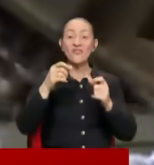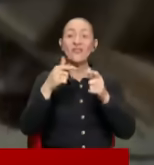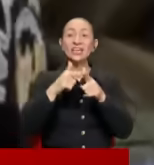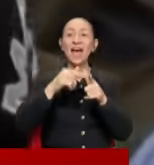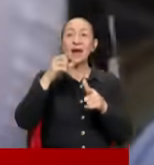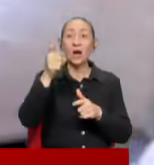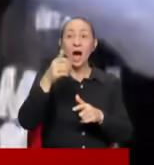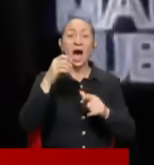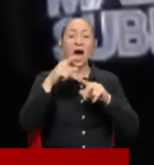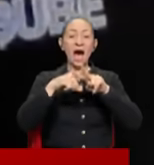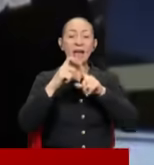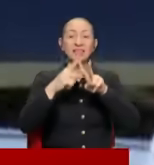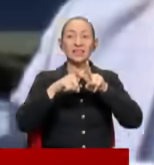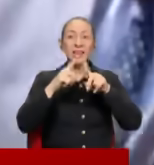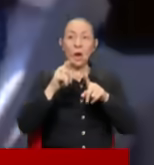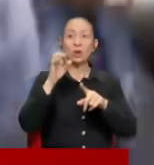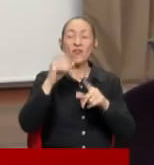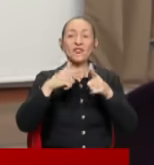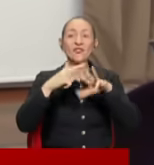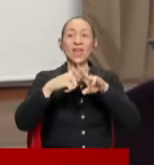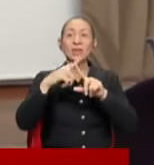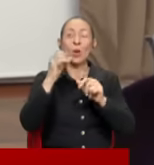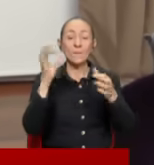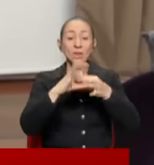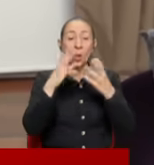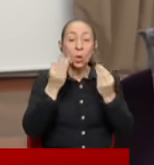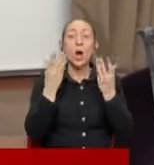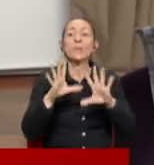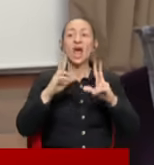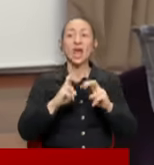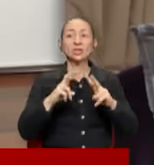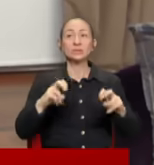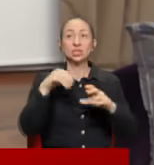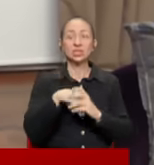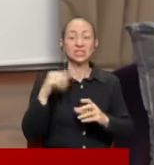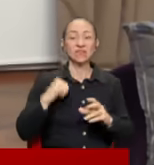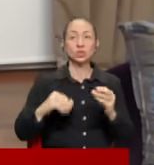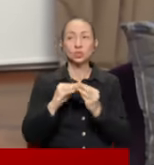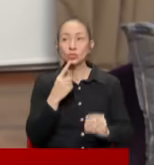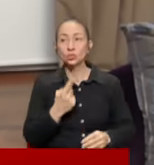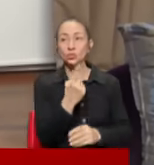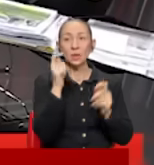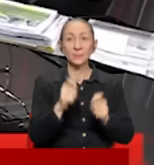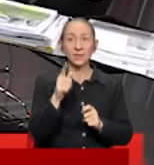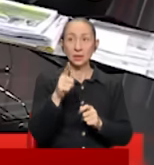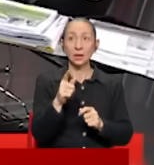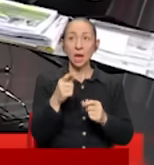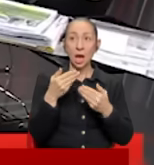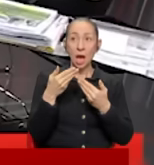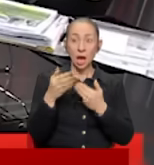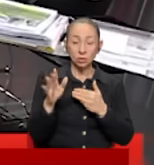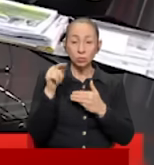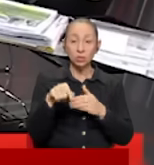Erbakan'ın Adnan Oktar suç örgütü ve FETÖ ile bağlantısının olup olmadığının araştırılması için savcılığa suç duyurusunda bulundu. Ayrıldık.